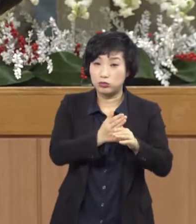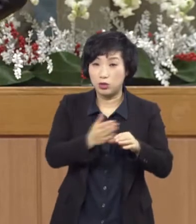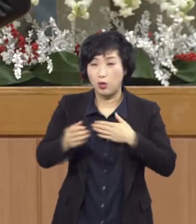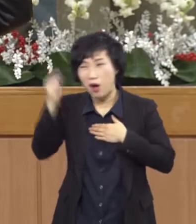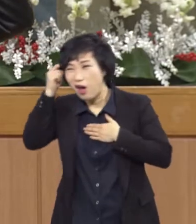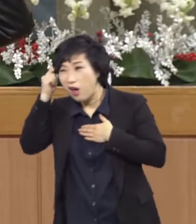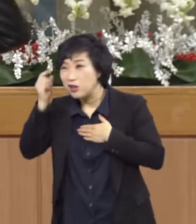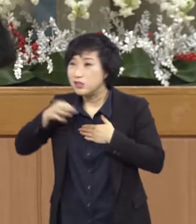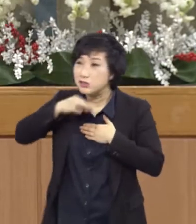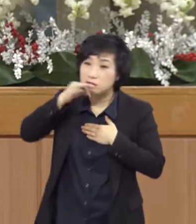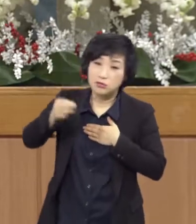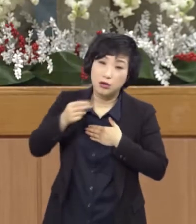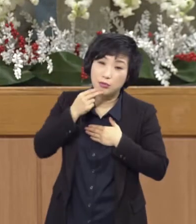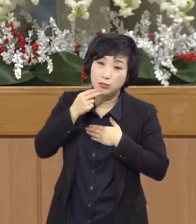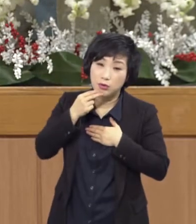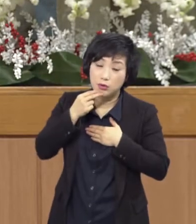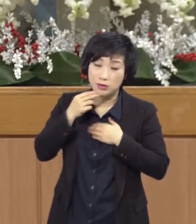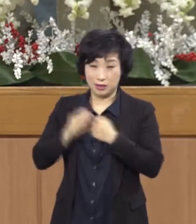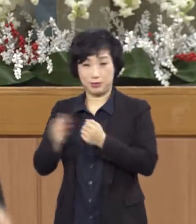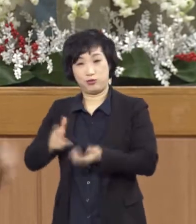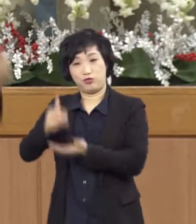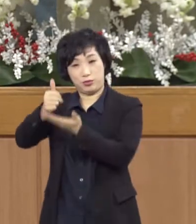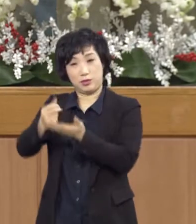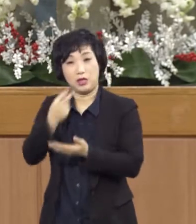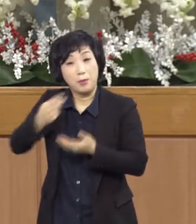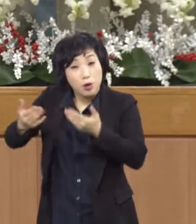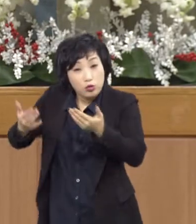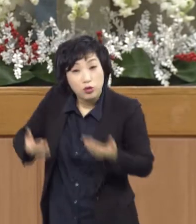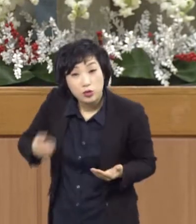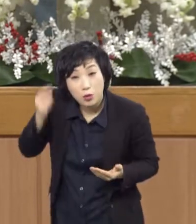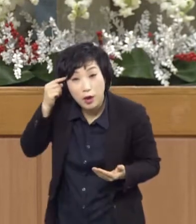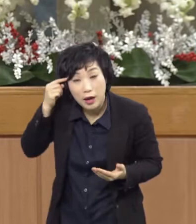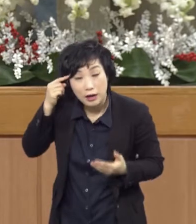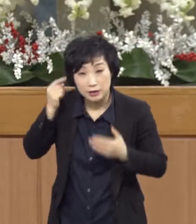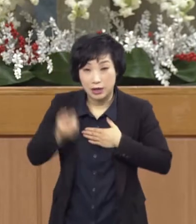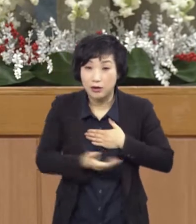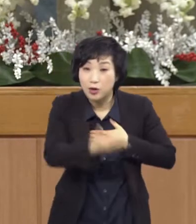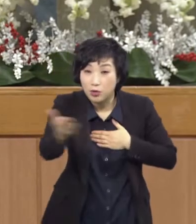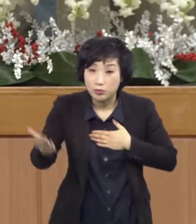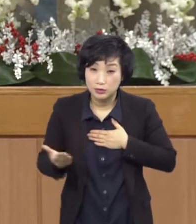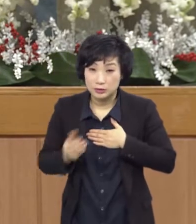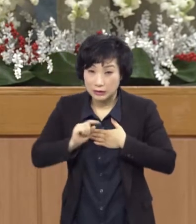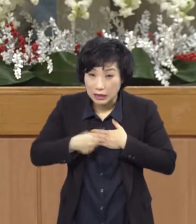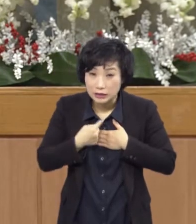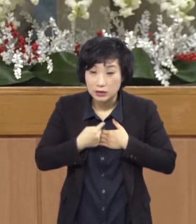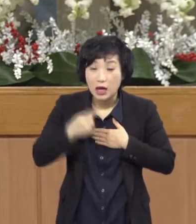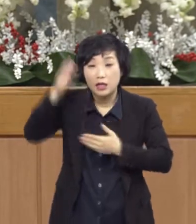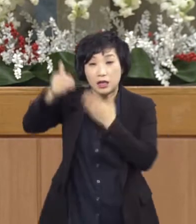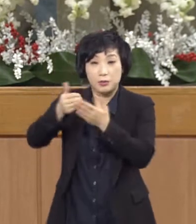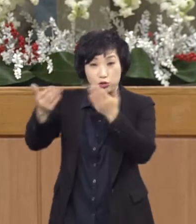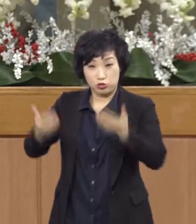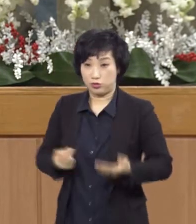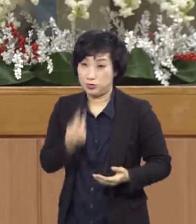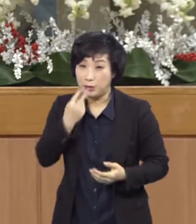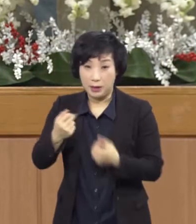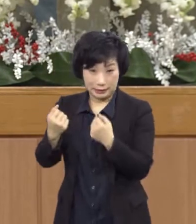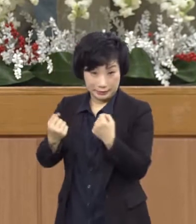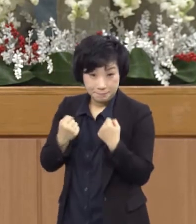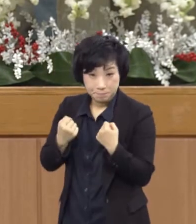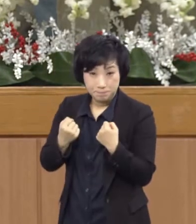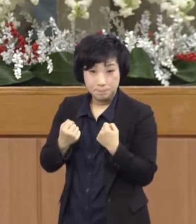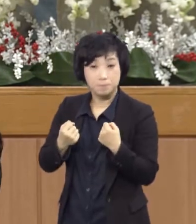그래서 주님이 생명을 부여하신 것은 바로 우리 자신에게 하나님이 주신 생명의